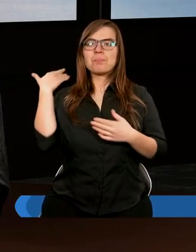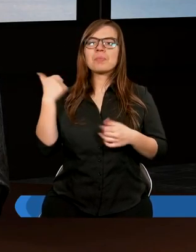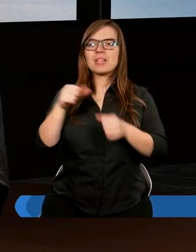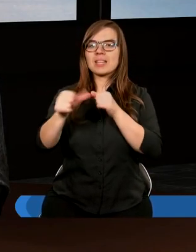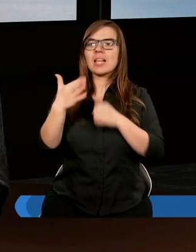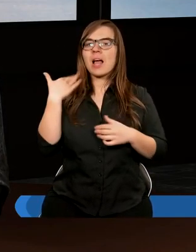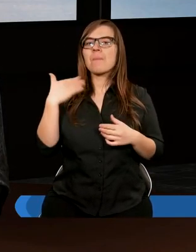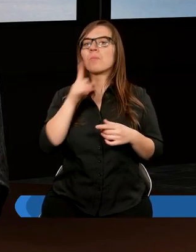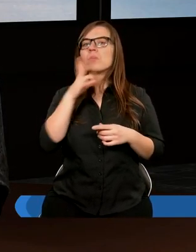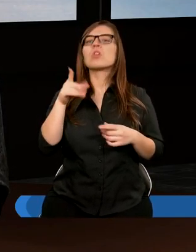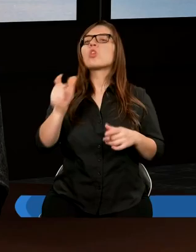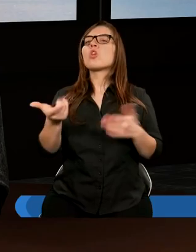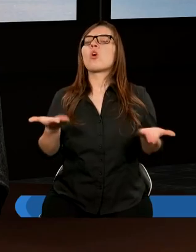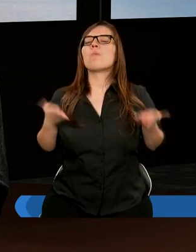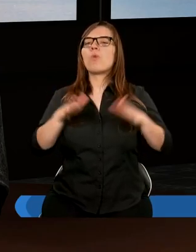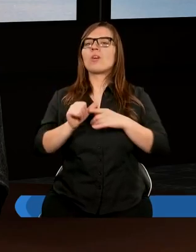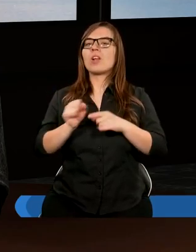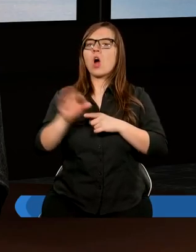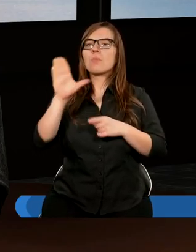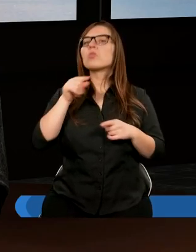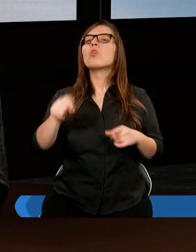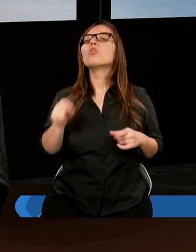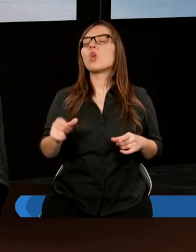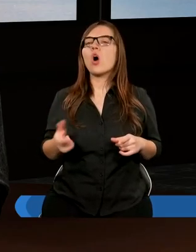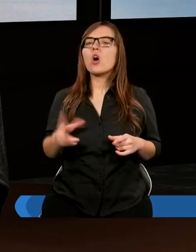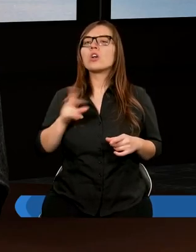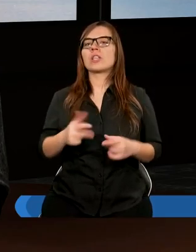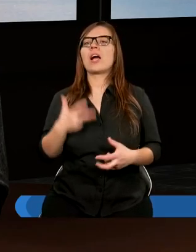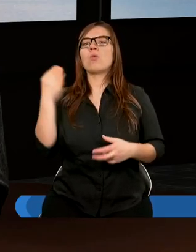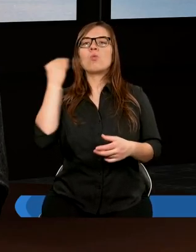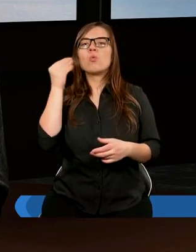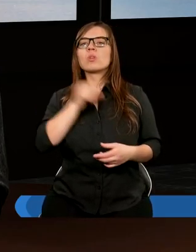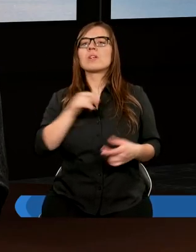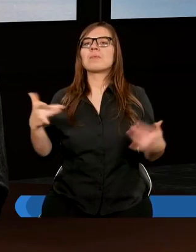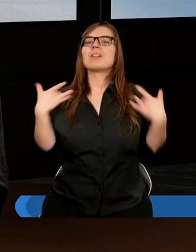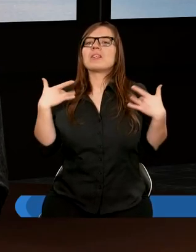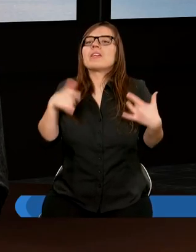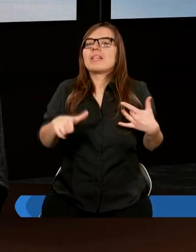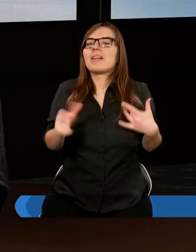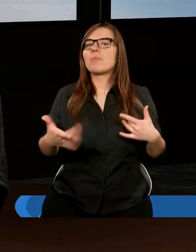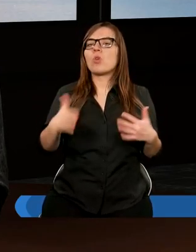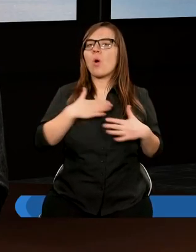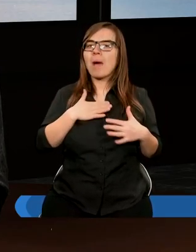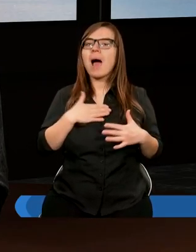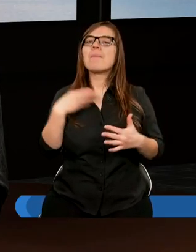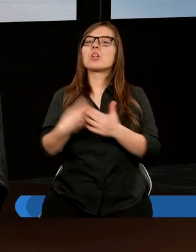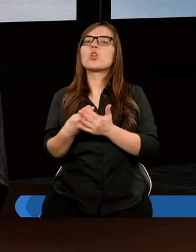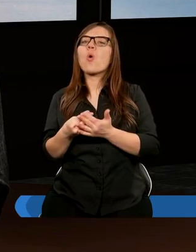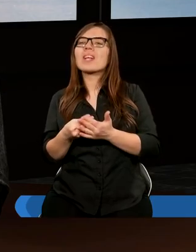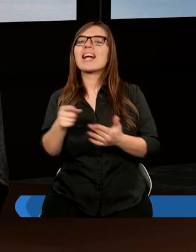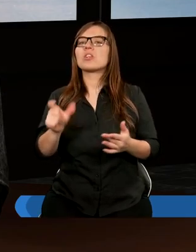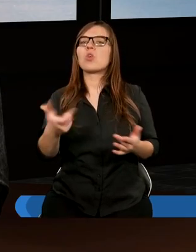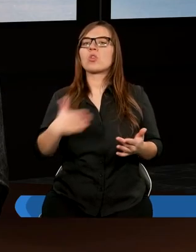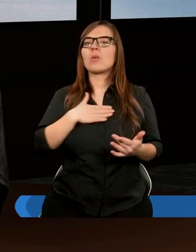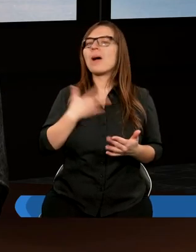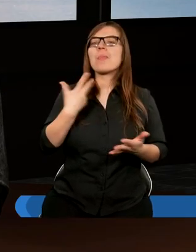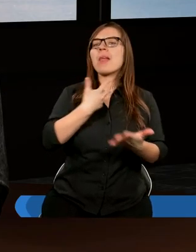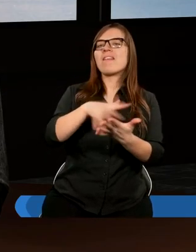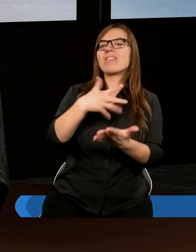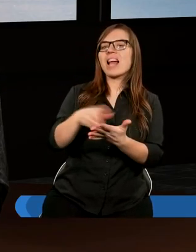Ale to, co jest błogosławieństwem od Boga, jest to, że uczymy się żyć z tym, co mamy, doceniać to, co mamy i nie